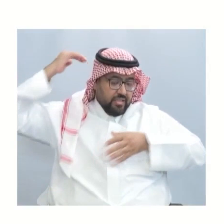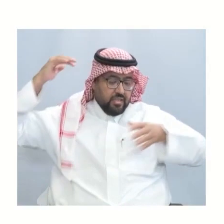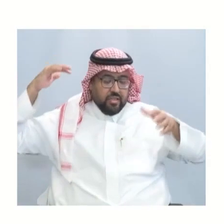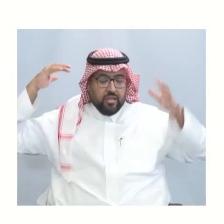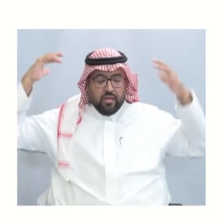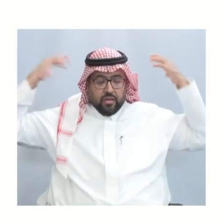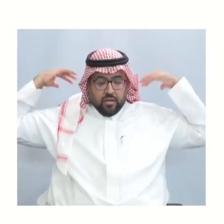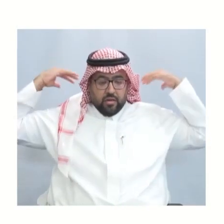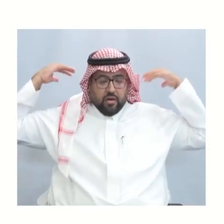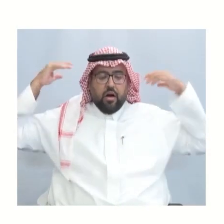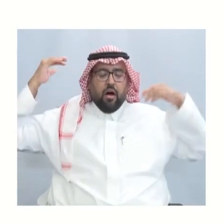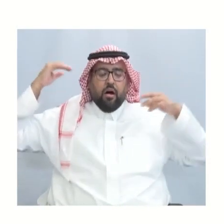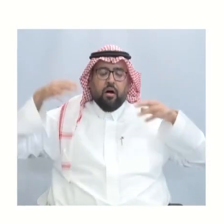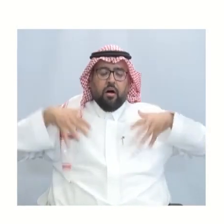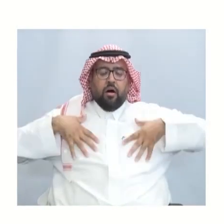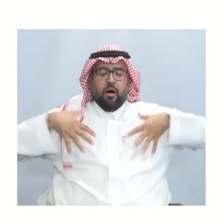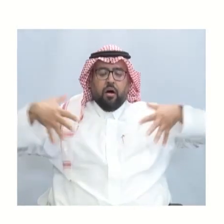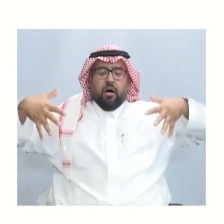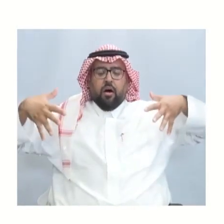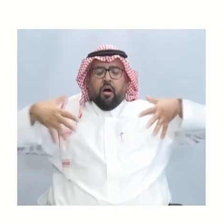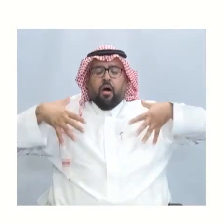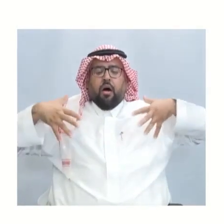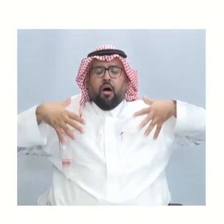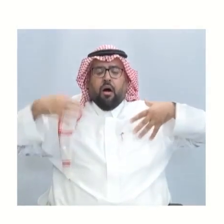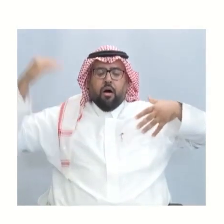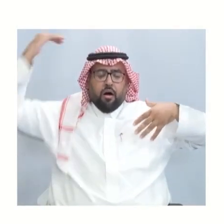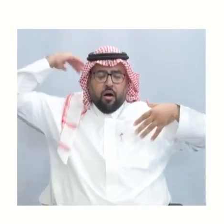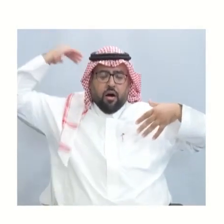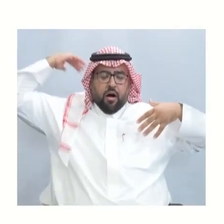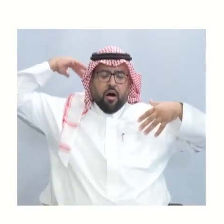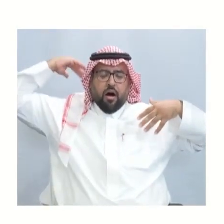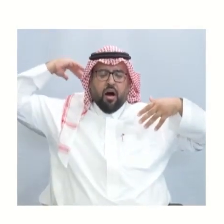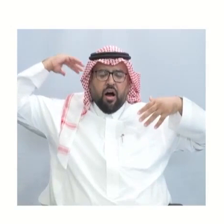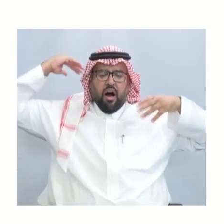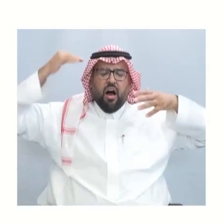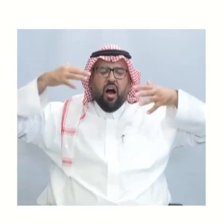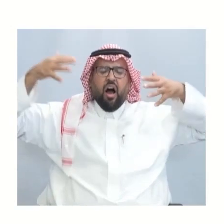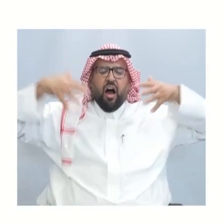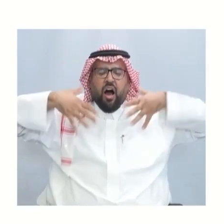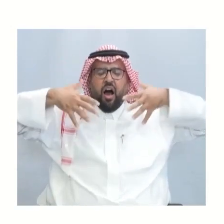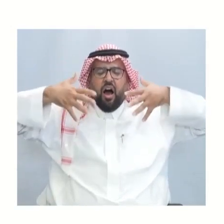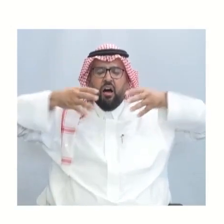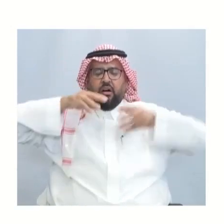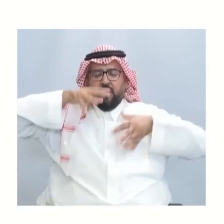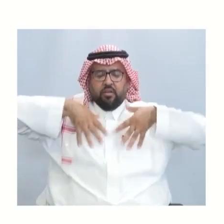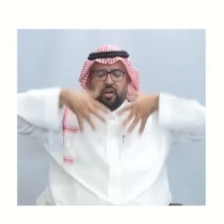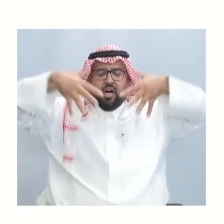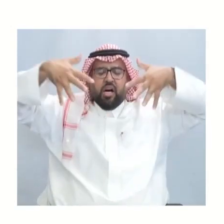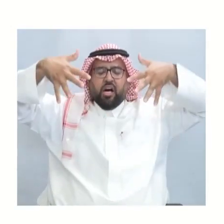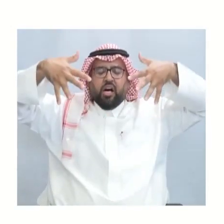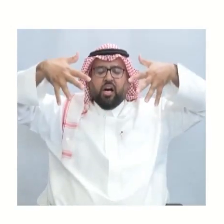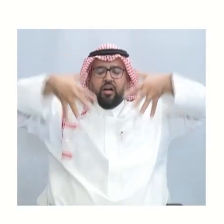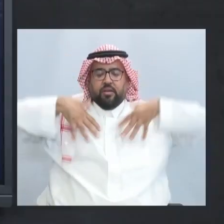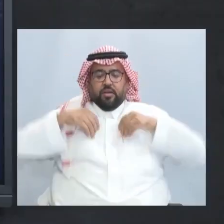الهواء الذي كان موجودا في الرئتين ينتقل الى الاكياس الهوائيه الاماميه في الخطوه التاليه في الزفير